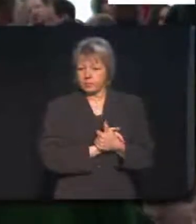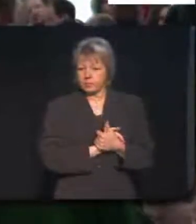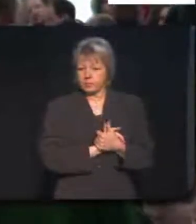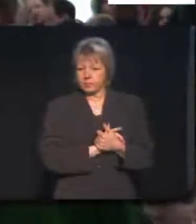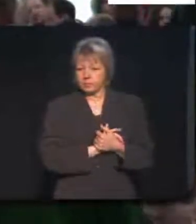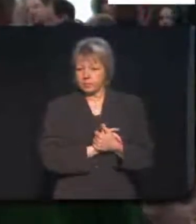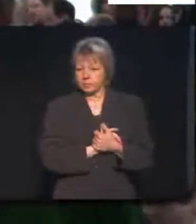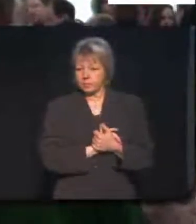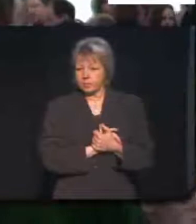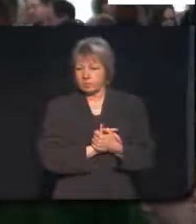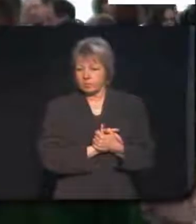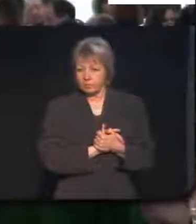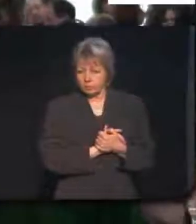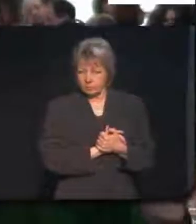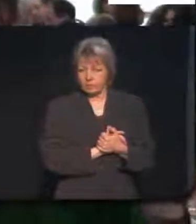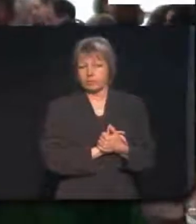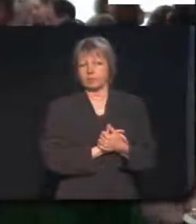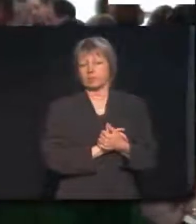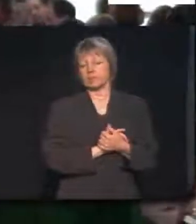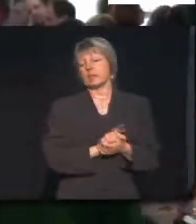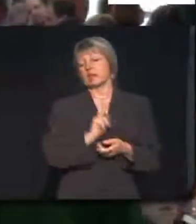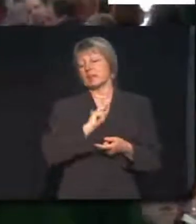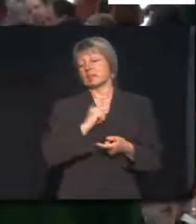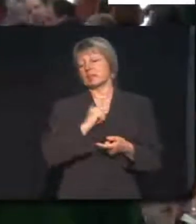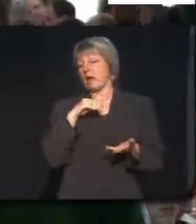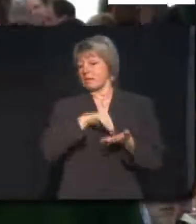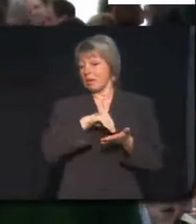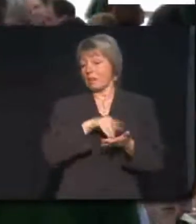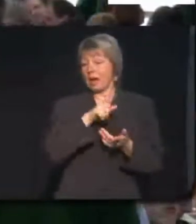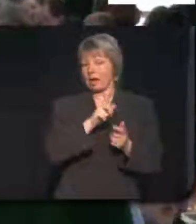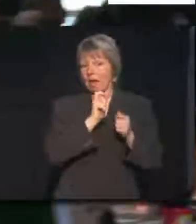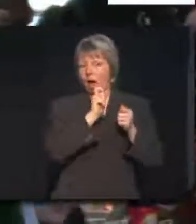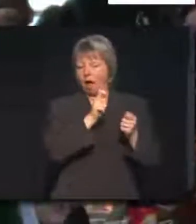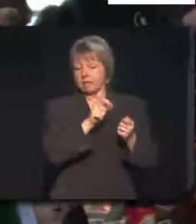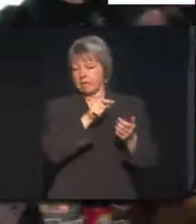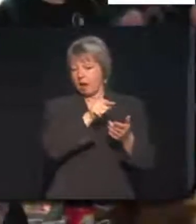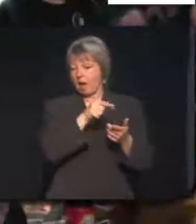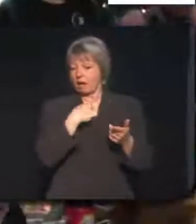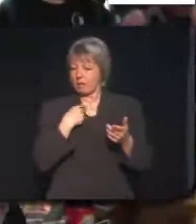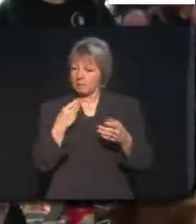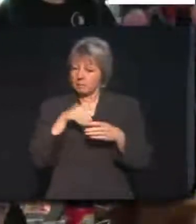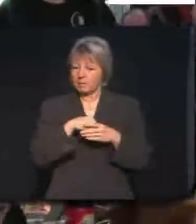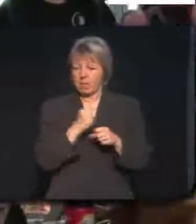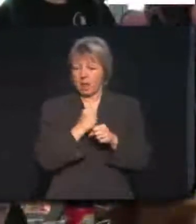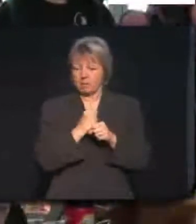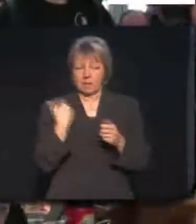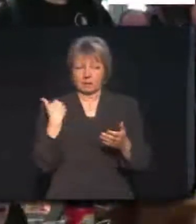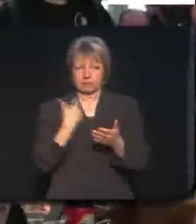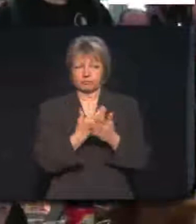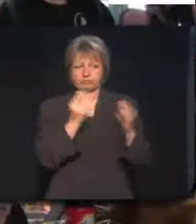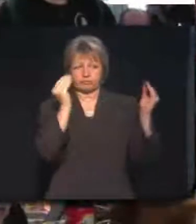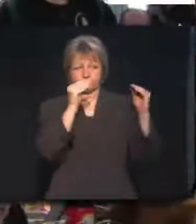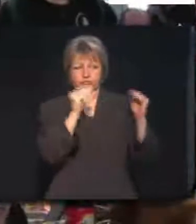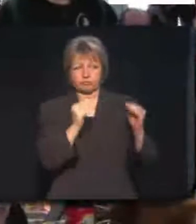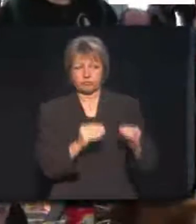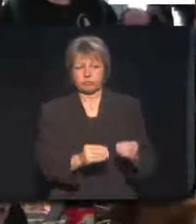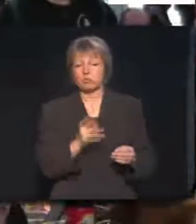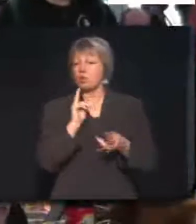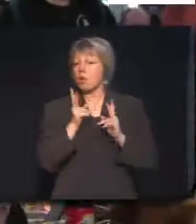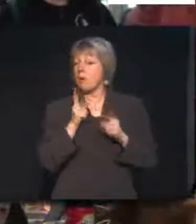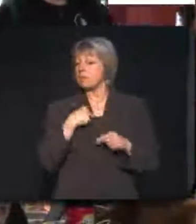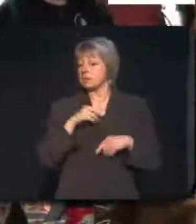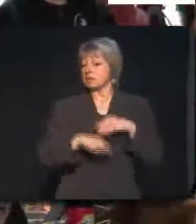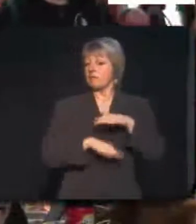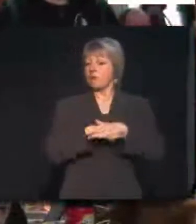okay ich habe an dem Antrag mitgewirkt der hier vor euch liegt und ich hätte dem auch voll zugestimmt wenn